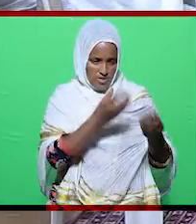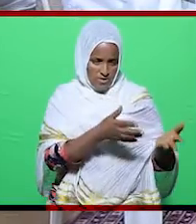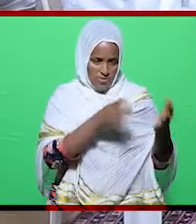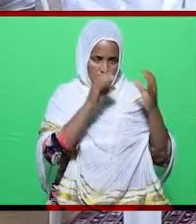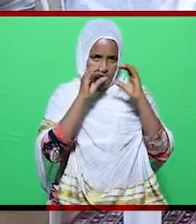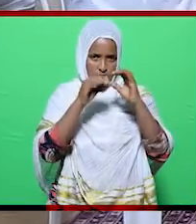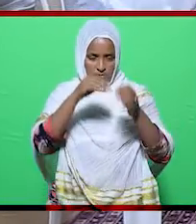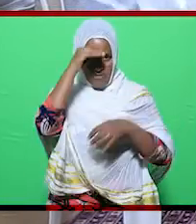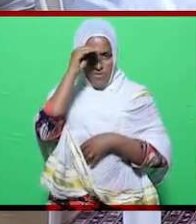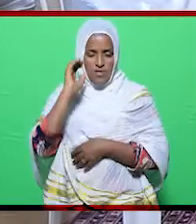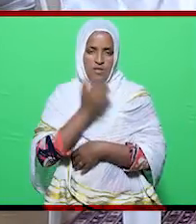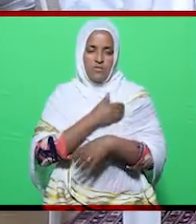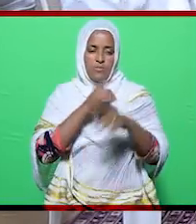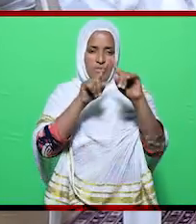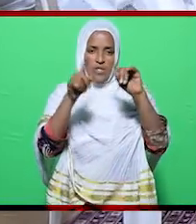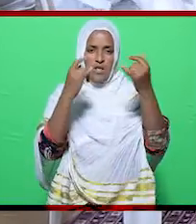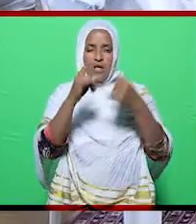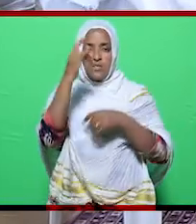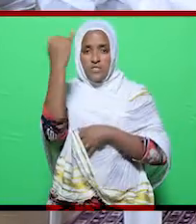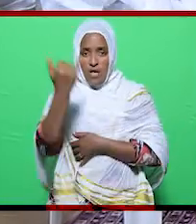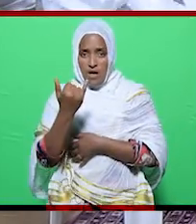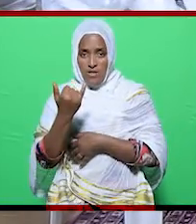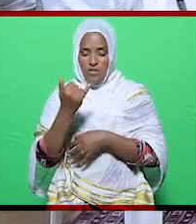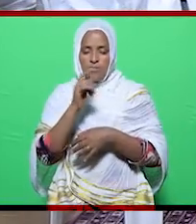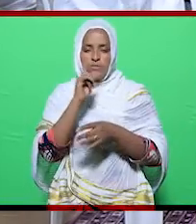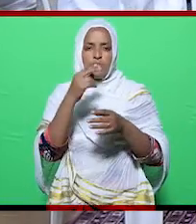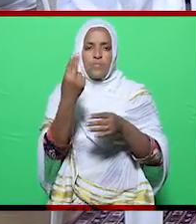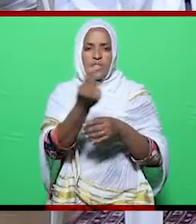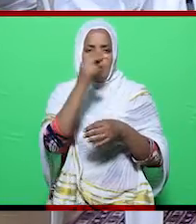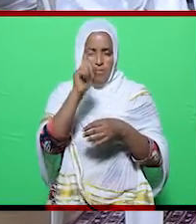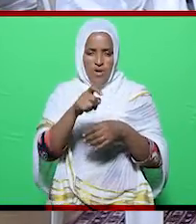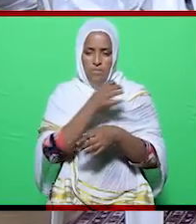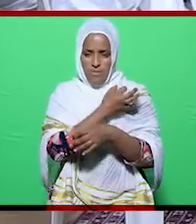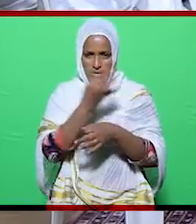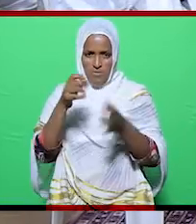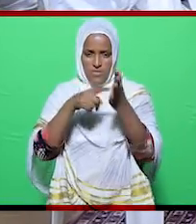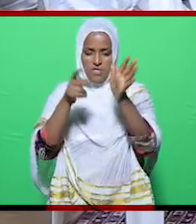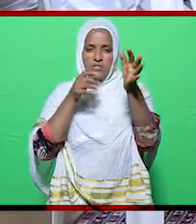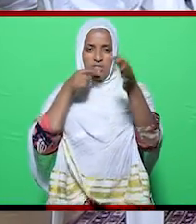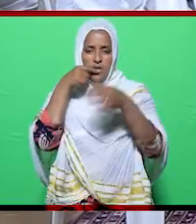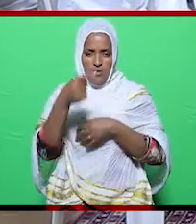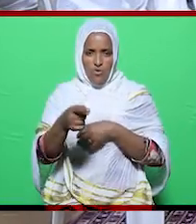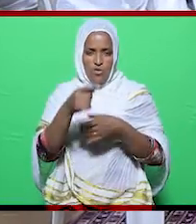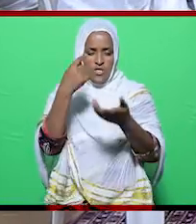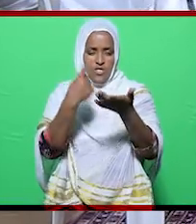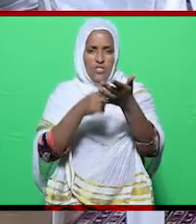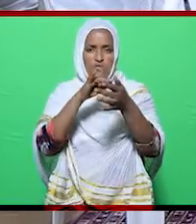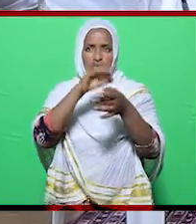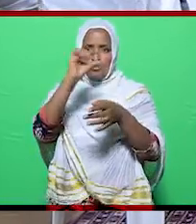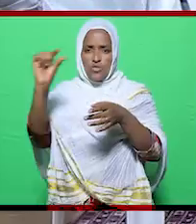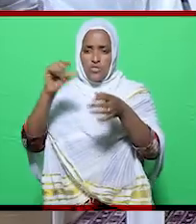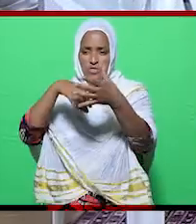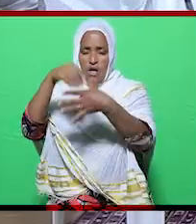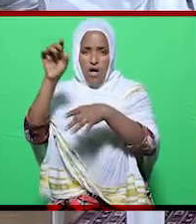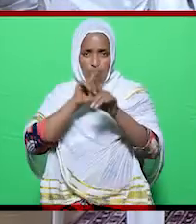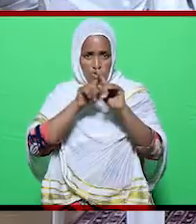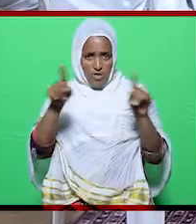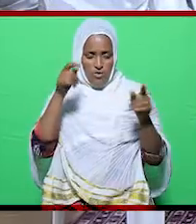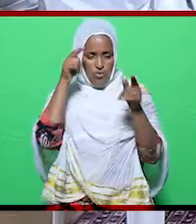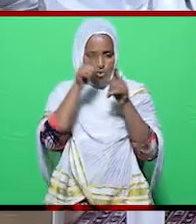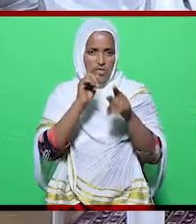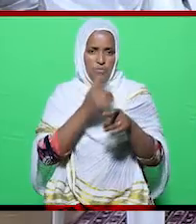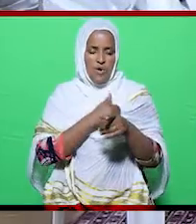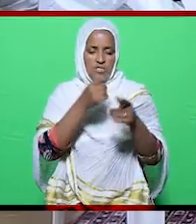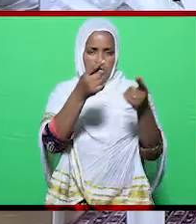መጠለያዬ። እሺ፣ እግዚአብሔር ስጥልን መምህራችን። በተለይ አንድ ሰዓሊ ሲስል ምን መጠቀም አለበት በደንብ ነግረውናል። እንደው እዚሁ ከዚሁ ርዕስ ሳንወጣ